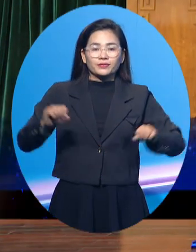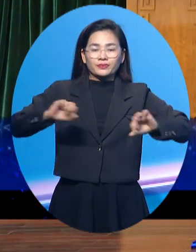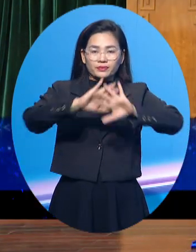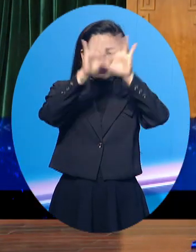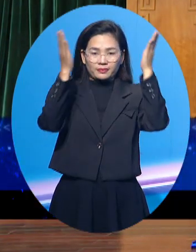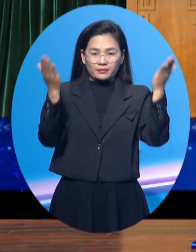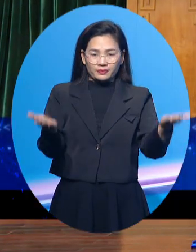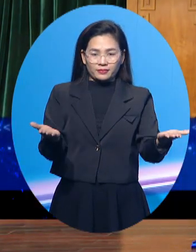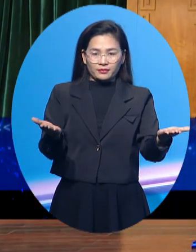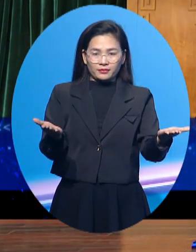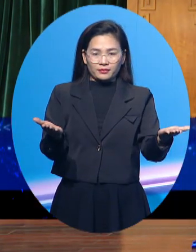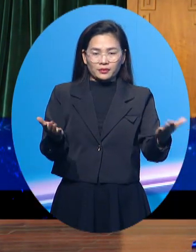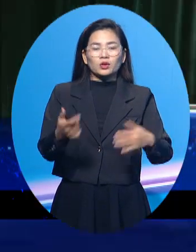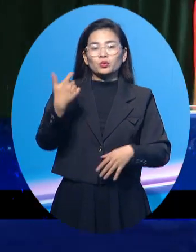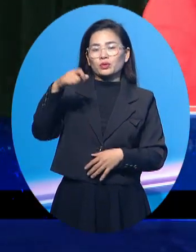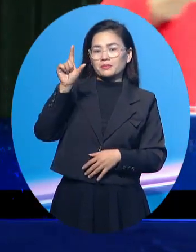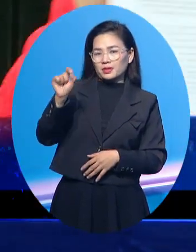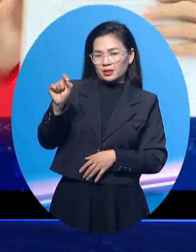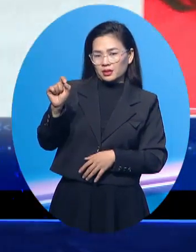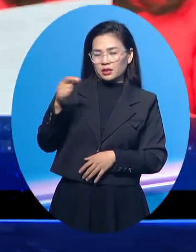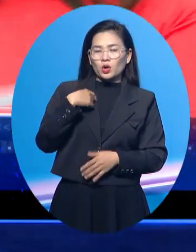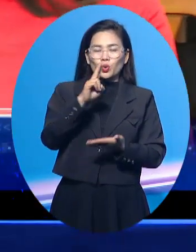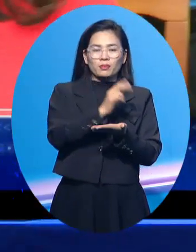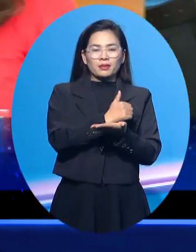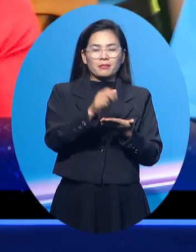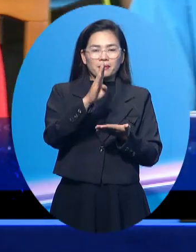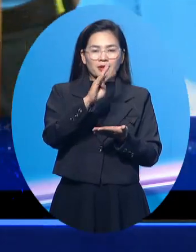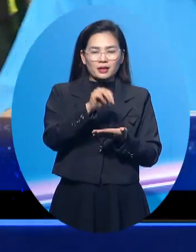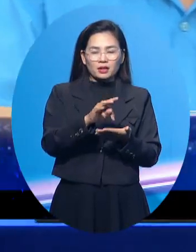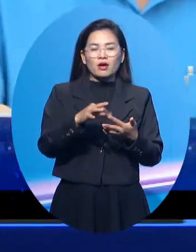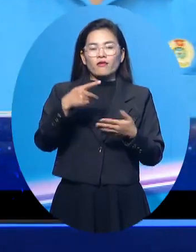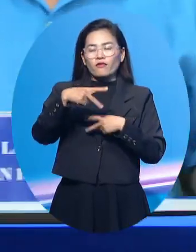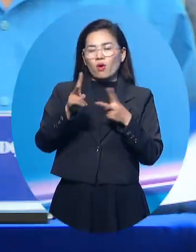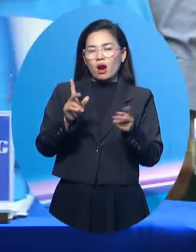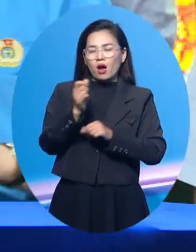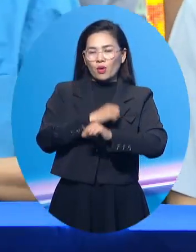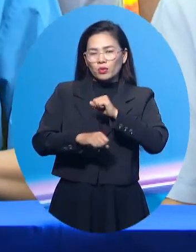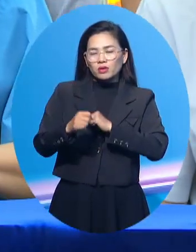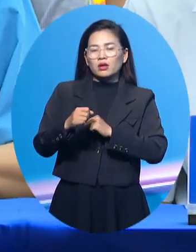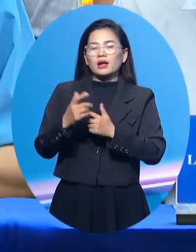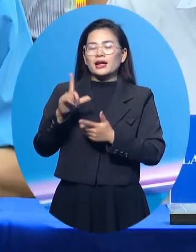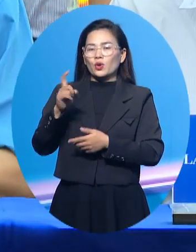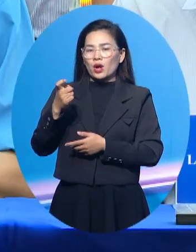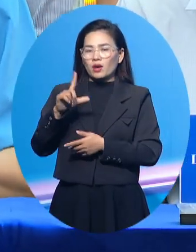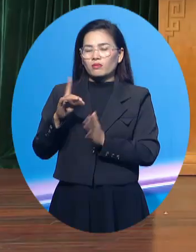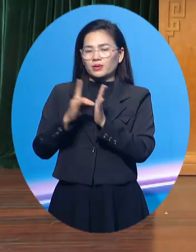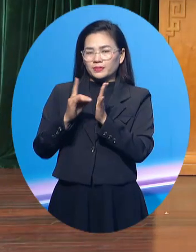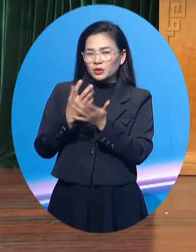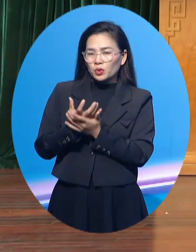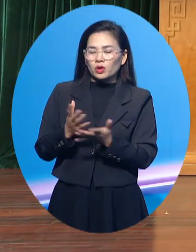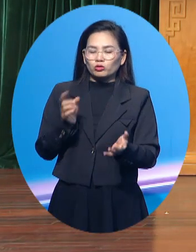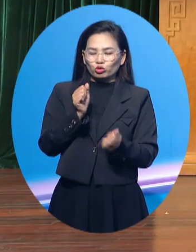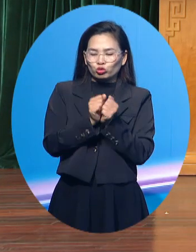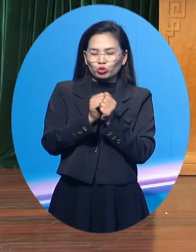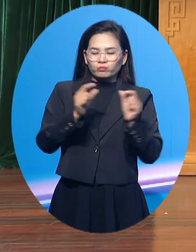Sáng nay, các đơn vị của quận 10, thành phố Hồ Chí Minh gồm Ủy ban Mặt trận Tổ quốc, Phòng Lao động Thương binh Xã hội, Liên đoàn Lao động, Bảo hiểm Xã hội đã ký